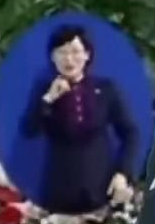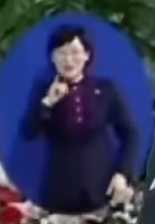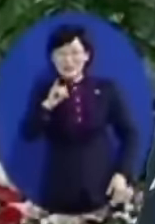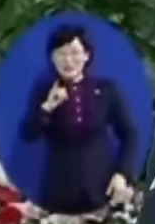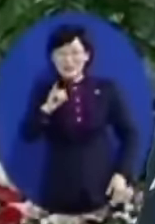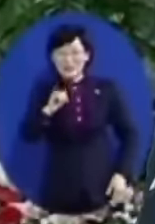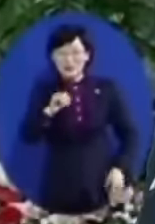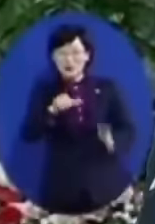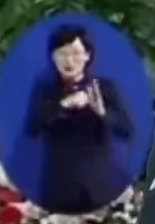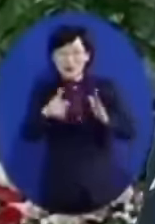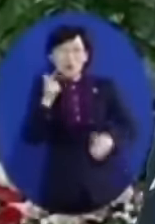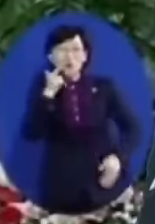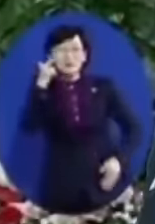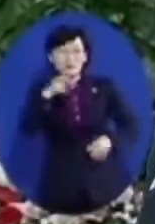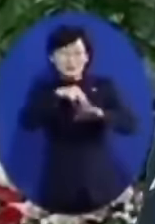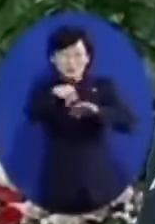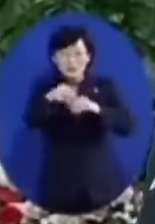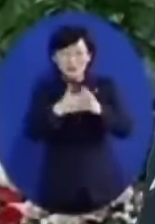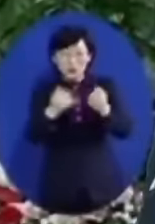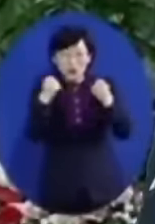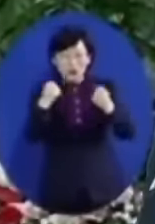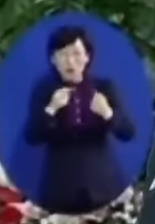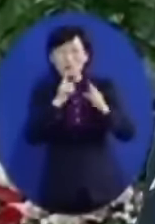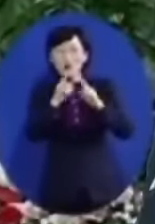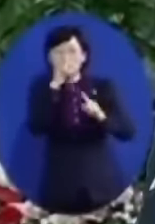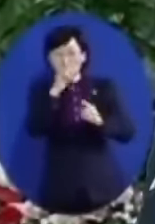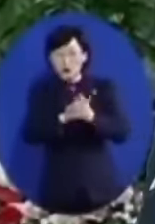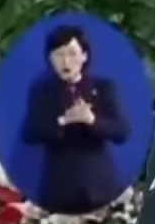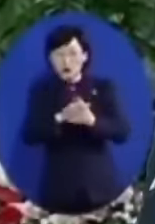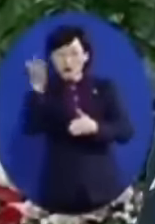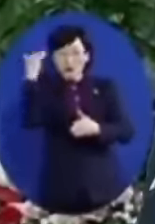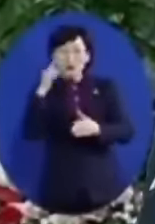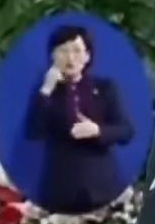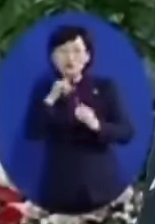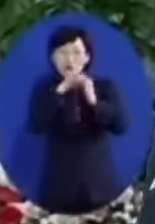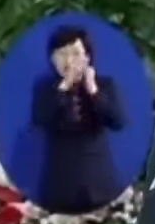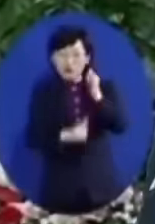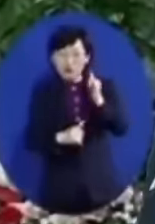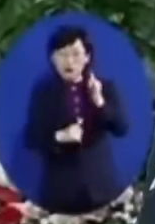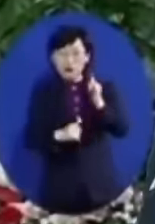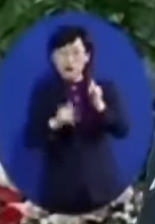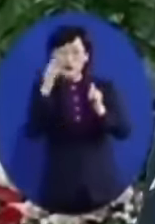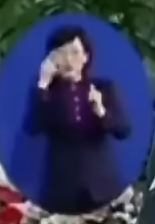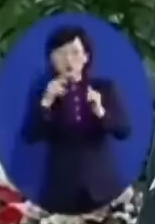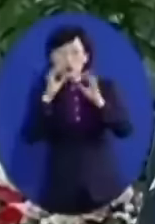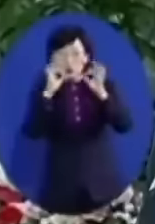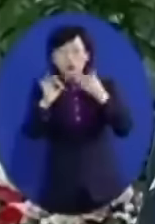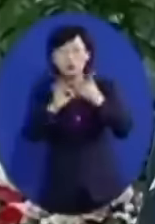조깅으로 건강을 유지한다고 말하셨습니다. 과거 루스벨트 대통령이나 역대 미국 대통령을 보면